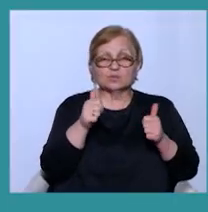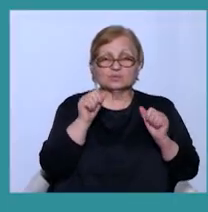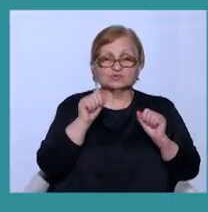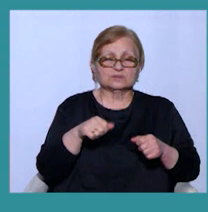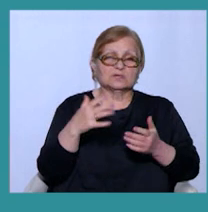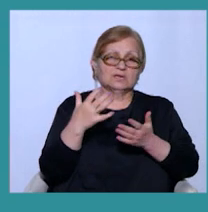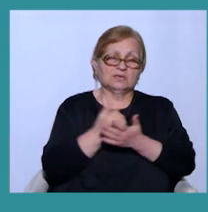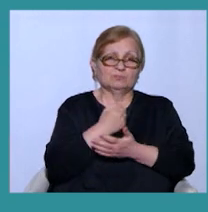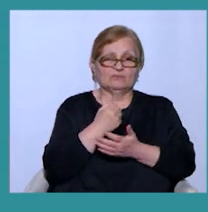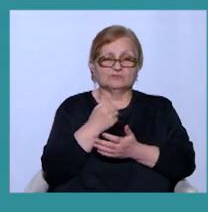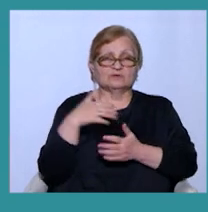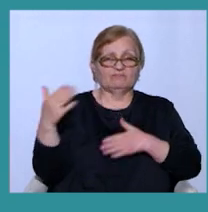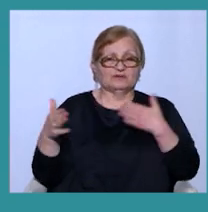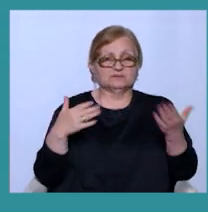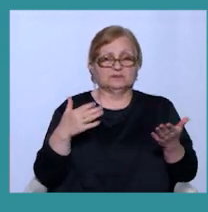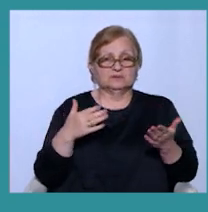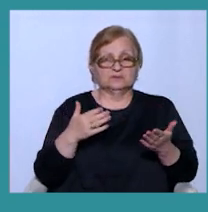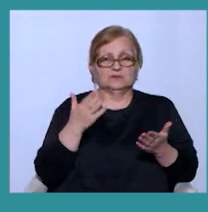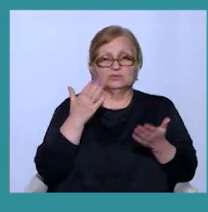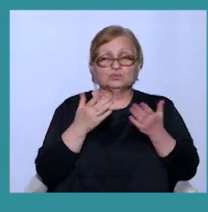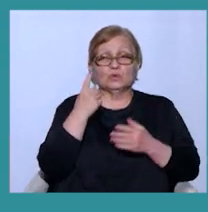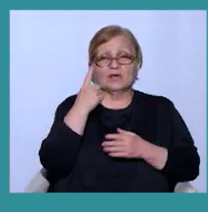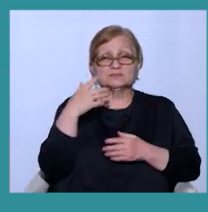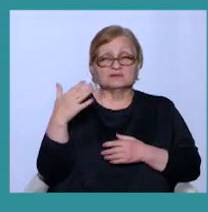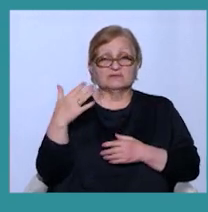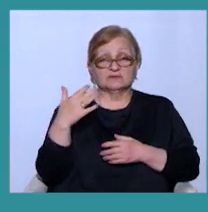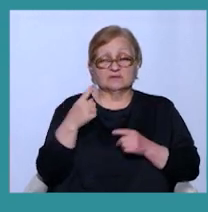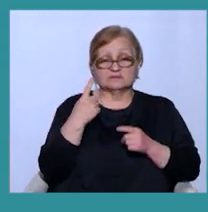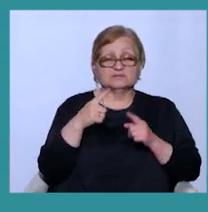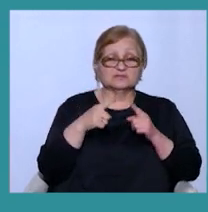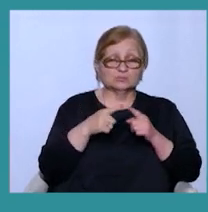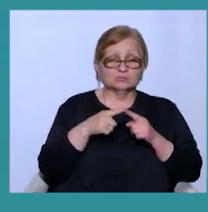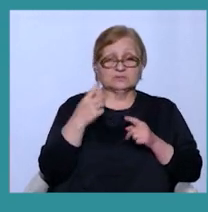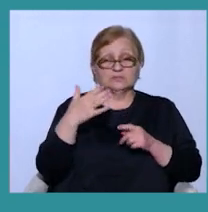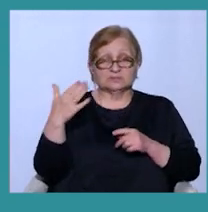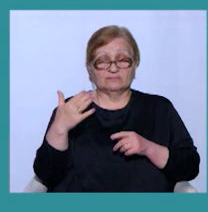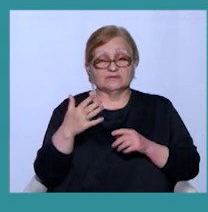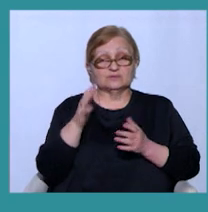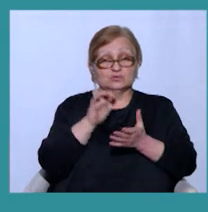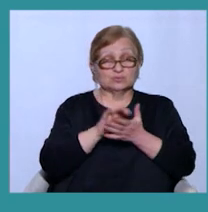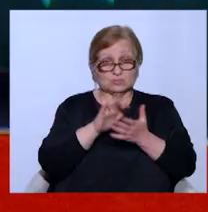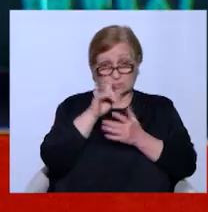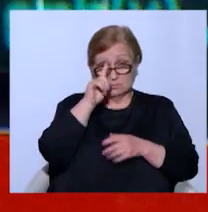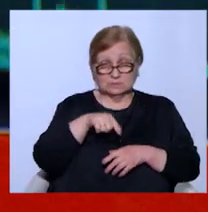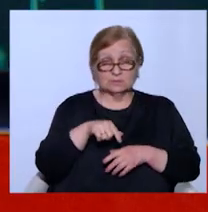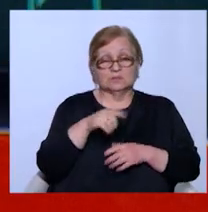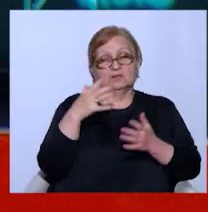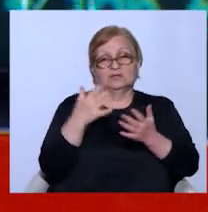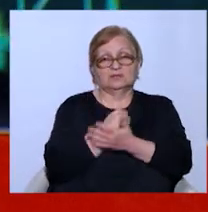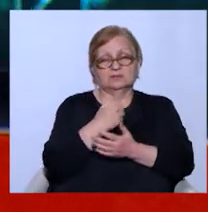იპოვოთ დანარჩენი გვერდები, თუ ერთი გვერდი ცნობილია, ესე იგი თუ ერთი კუთხე და ერთი გვერდი მართკუთხა სამკუთხედში ცნობილია, შეგიძლიათ